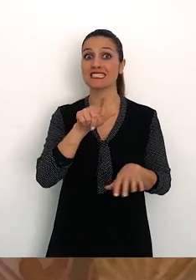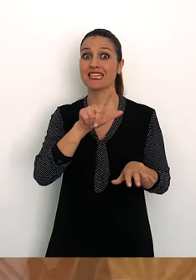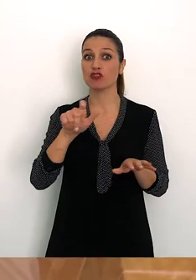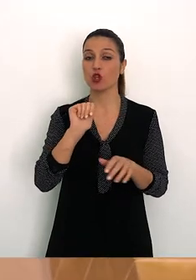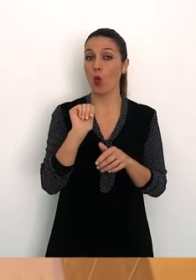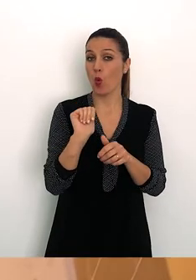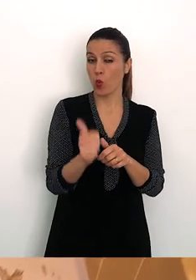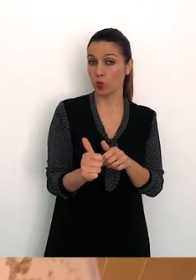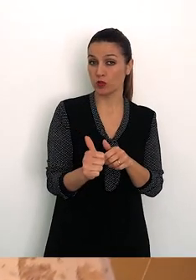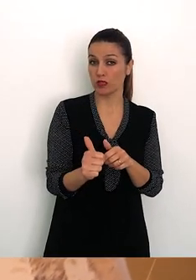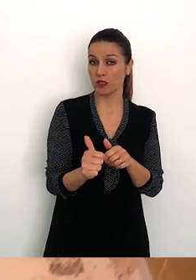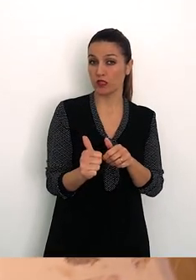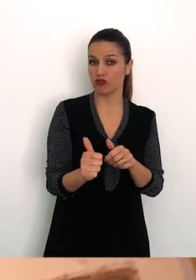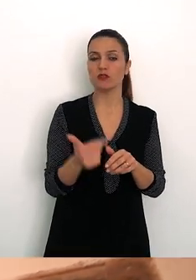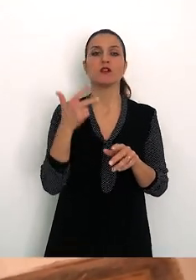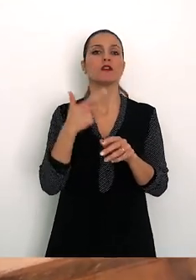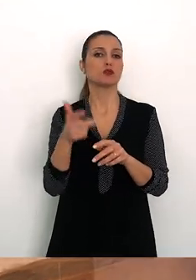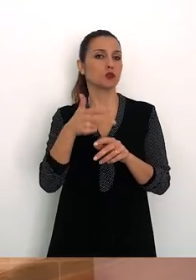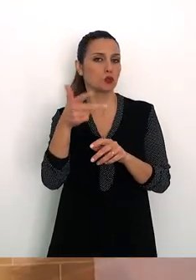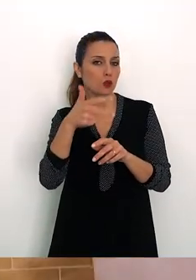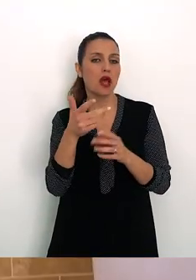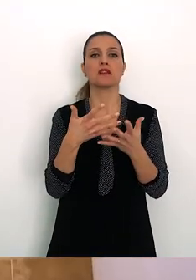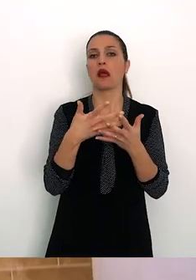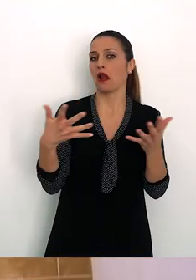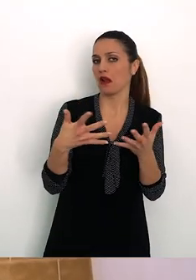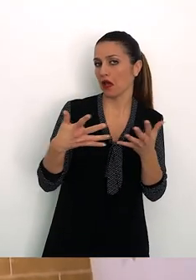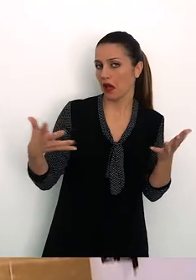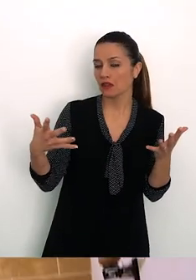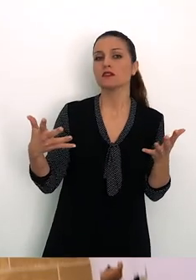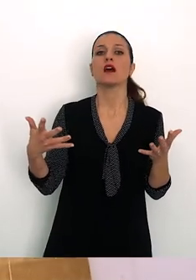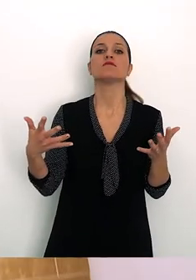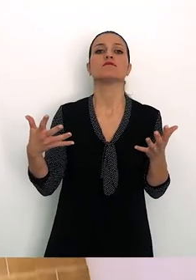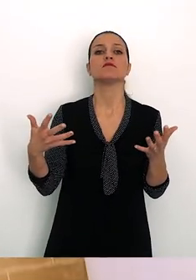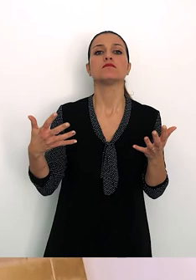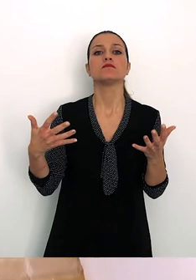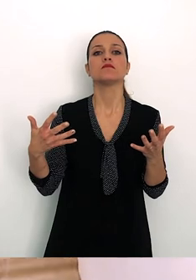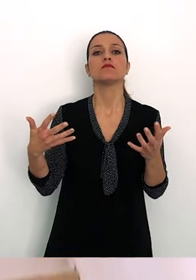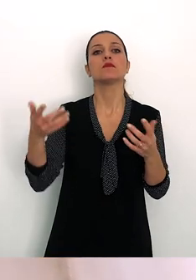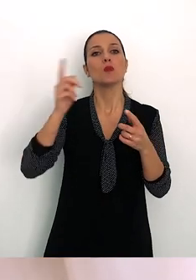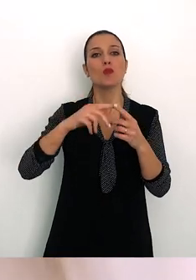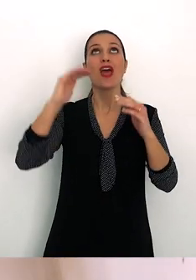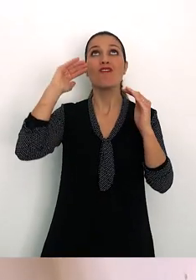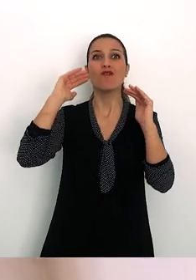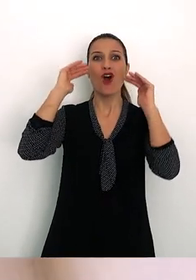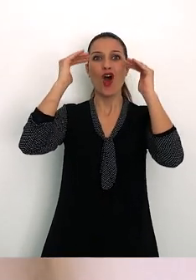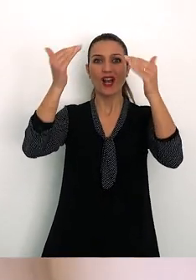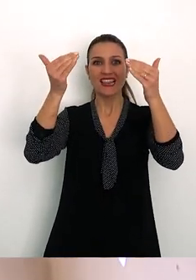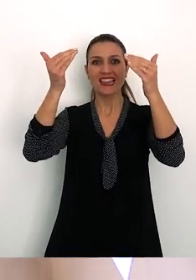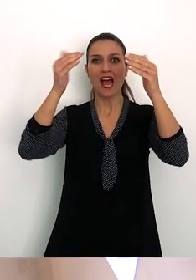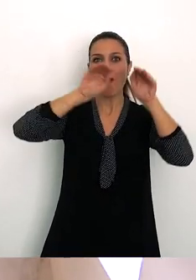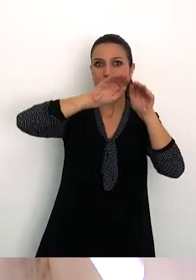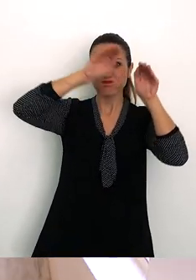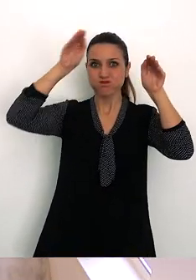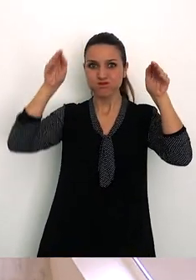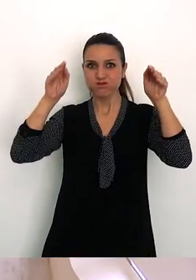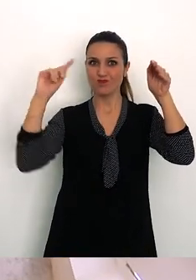Nel 1711 venne sostanzialmente ristrutturata e allargata, e nel contempo venne realizzata una splendida volta